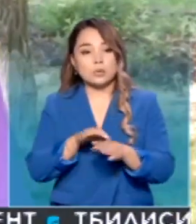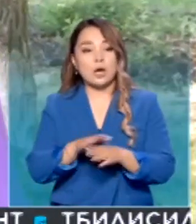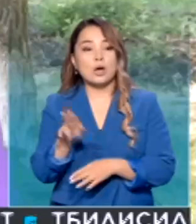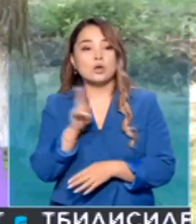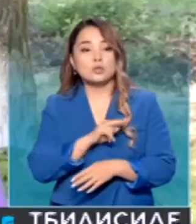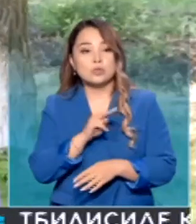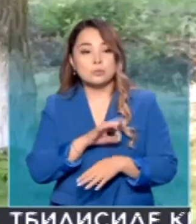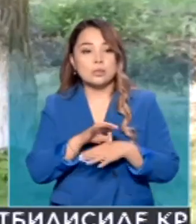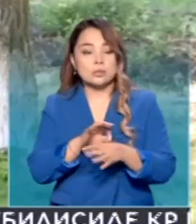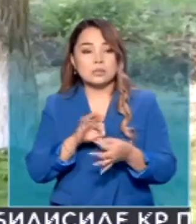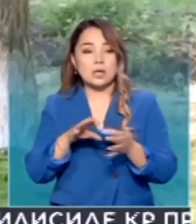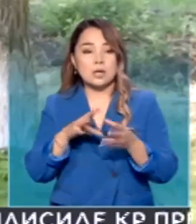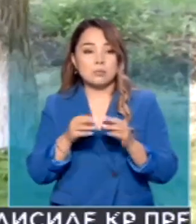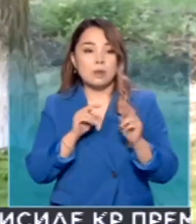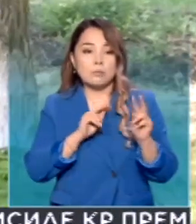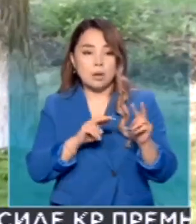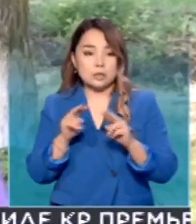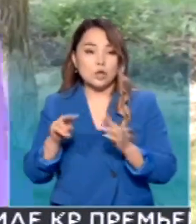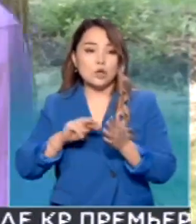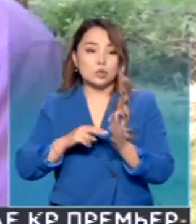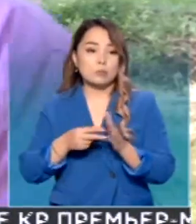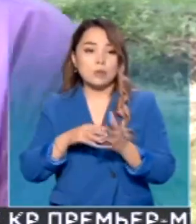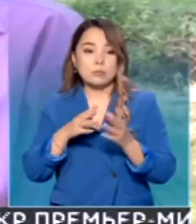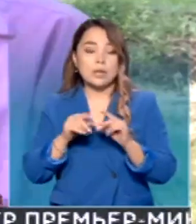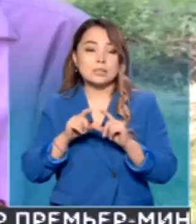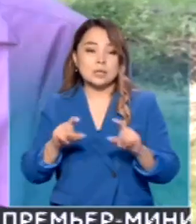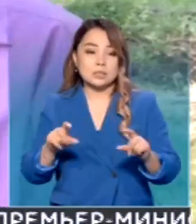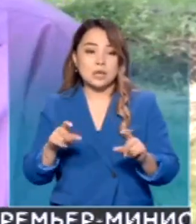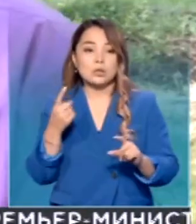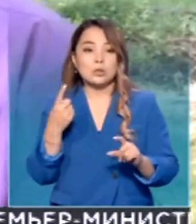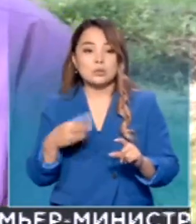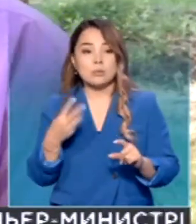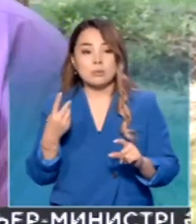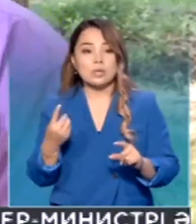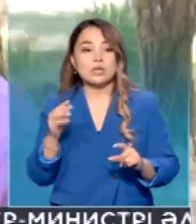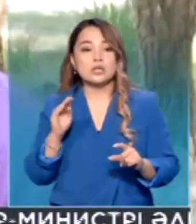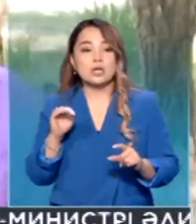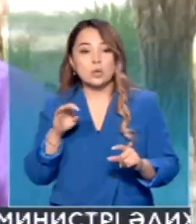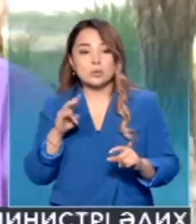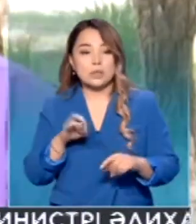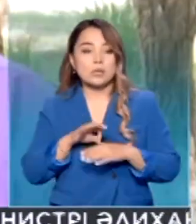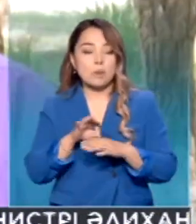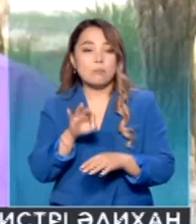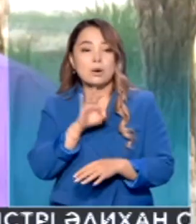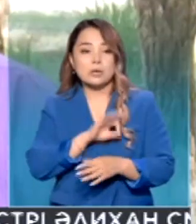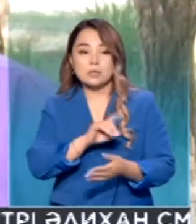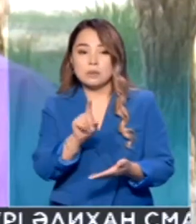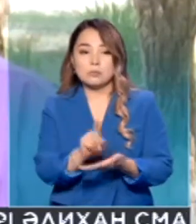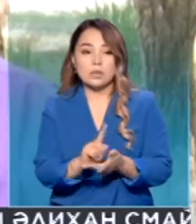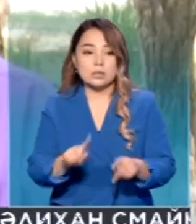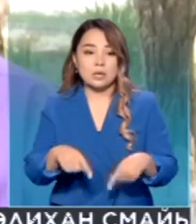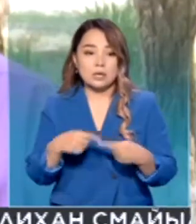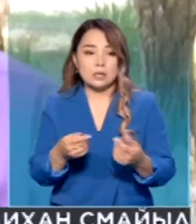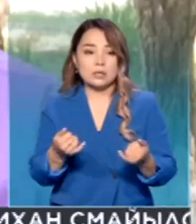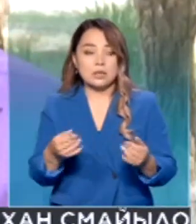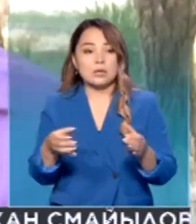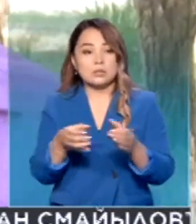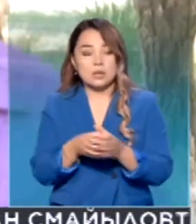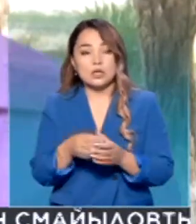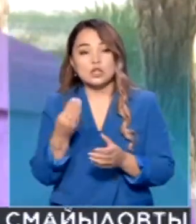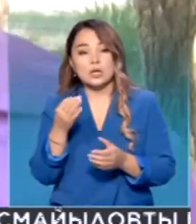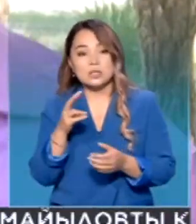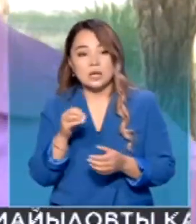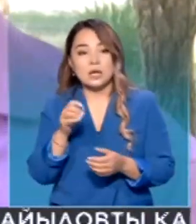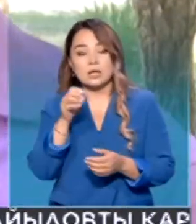Жұмыс барысы жіті бақылауда. Жоспар бойынша нысан 31 желтоқсанда пайдалануға берілуі тиіс. Алайда мердігер жұмысты